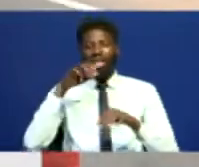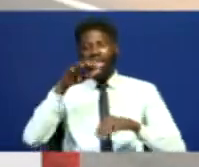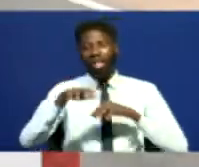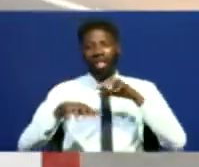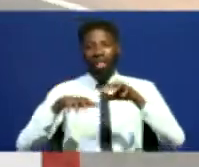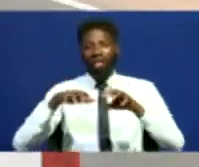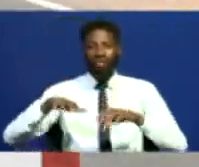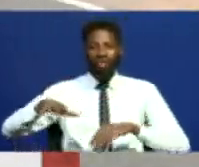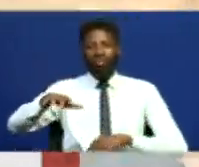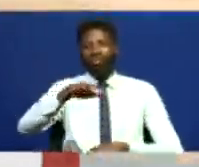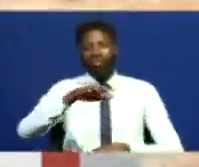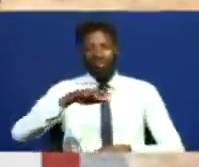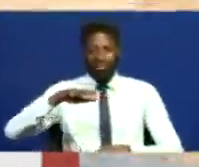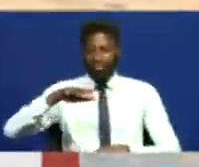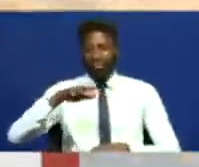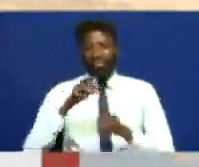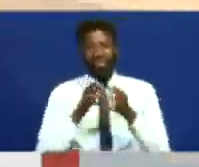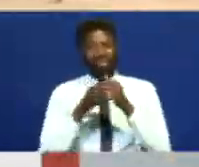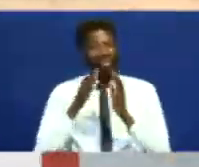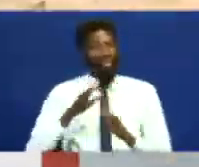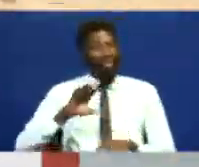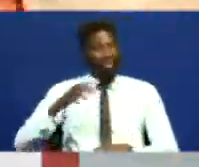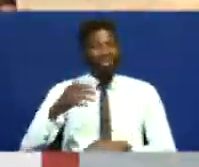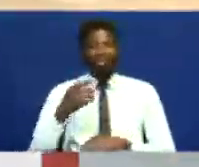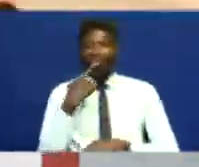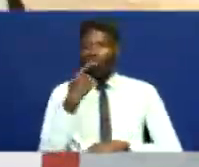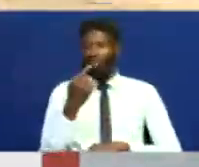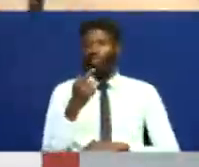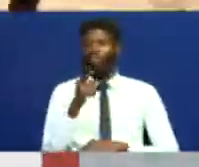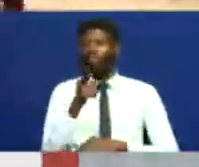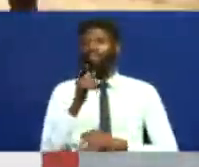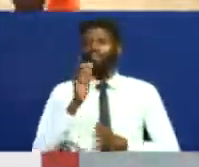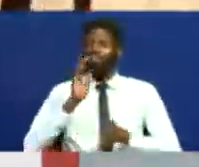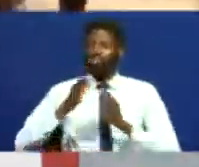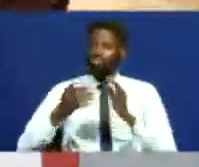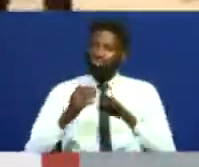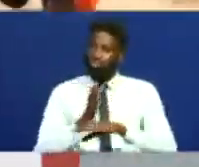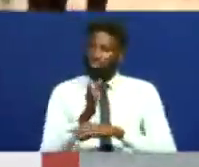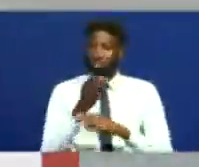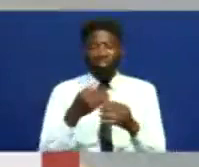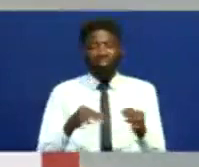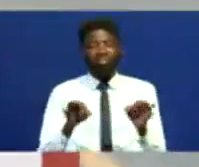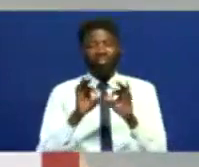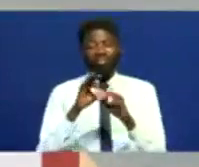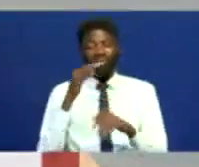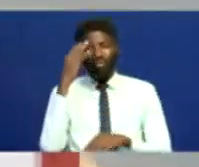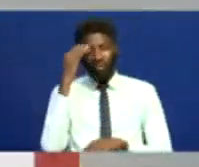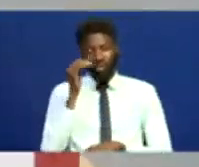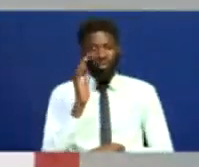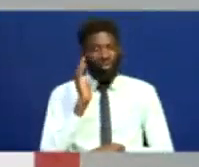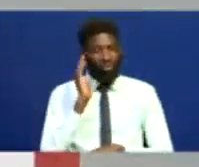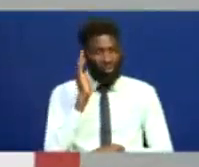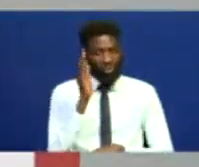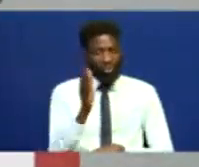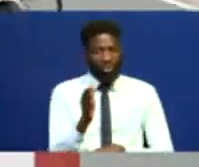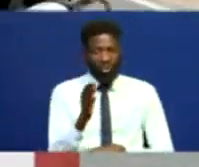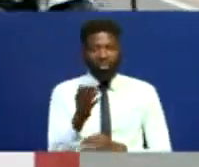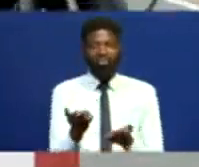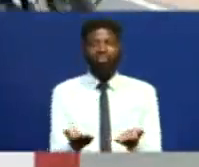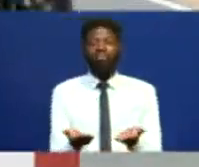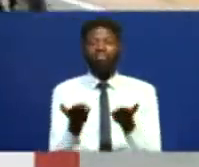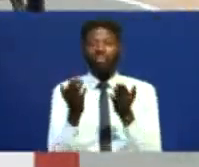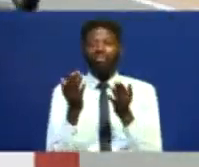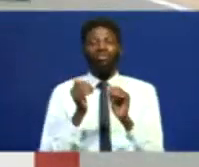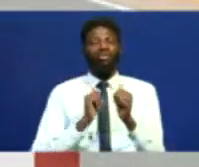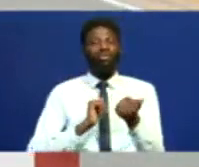ya Embu wameelezea umuhimu wa kuandaa mbio hizo, wakisema zitaboresha hali ya michezo katika sehemu hiyo na pia kukuza